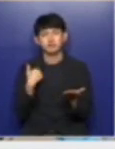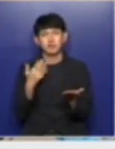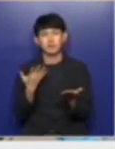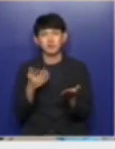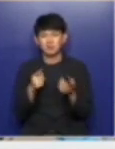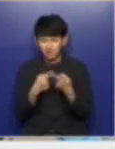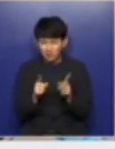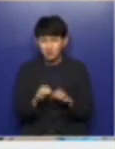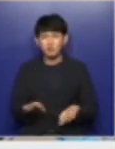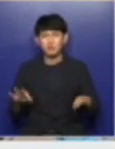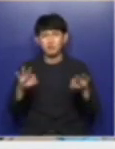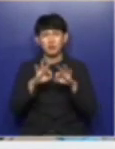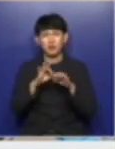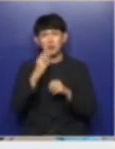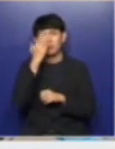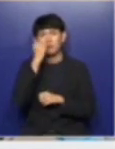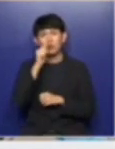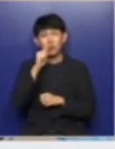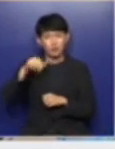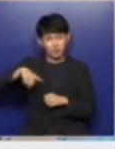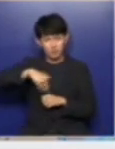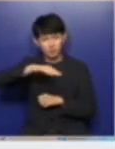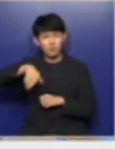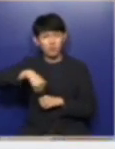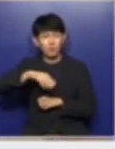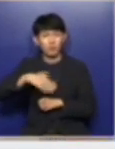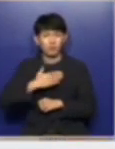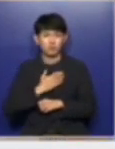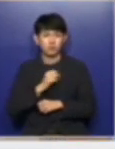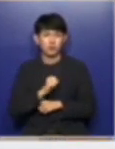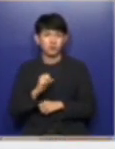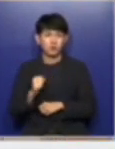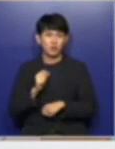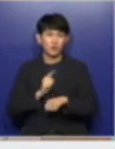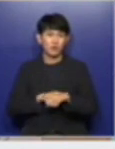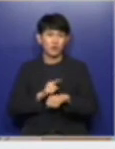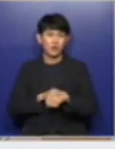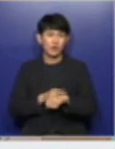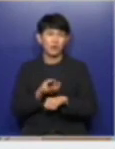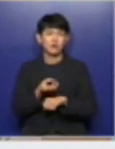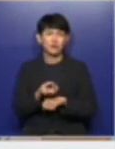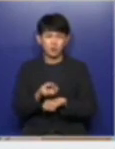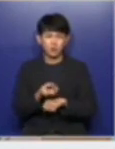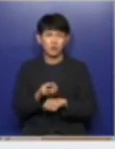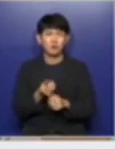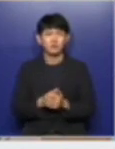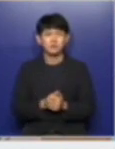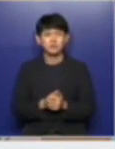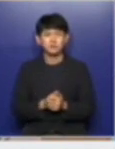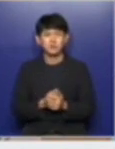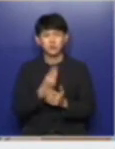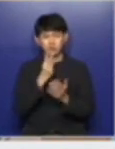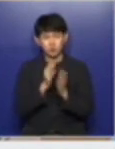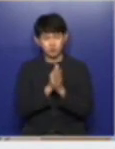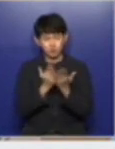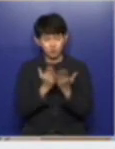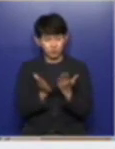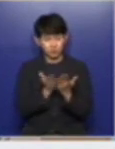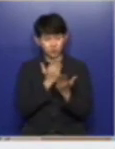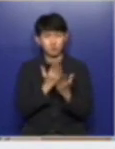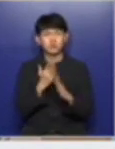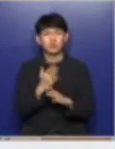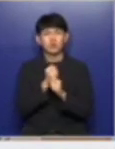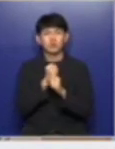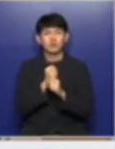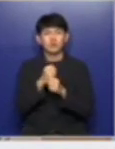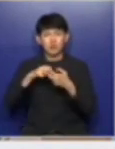เป็นนะครับพวกผมเนี่ยอาจจะมีเวลาไม่มากนักนะครับผมอาจจะดูบทสรุปสผู้บริหารและดูปัญหาอุปสรรคที่ท่